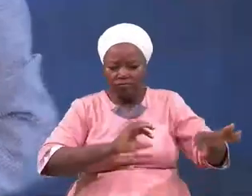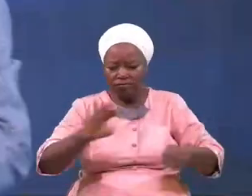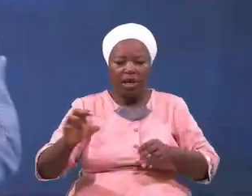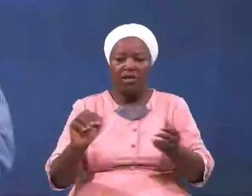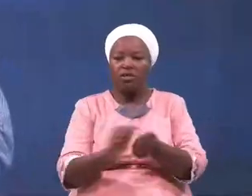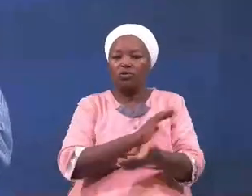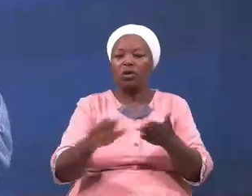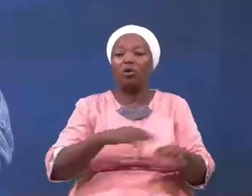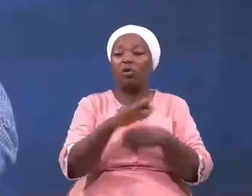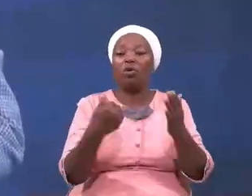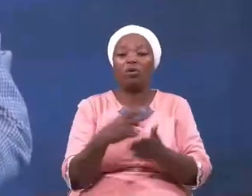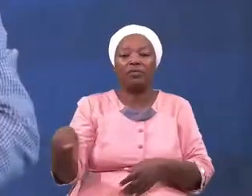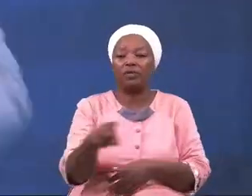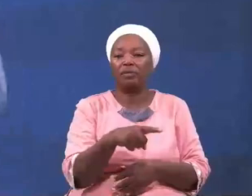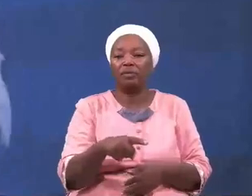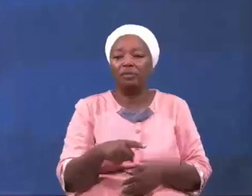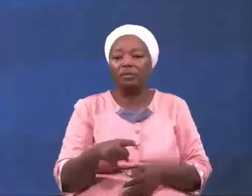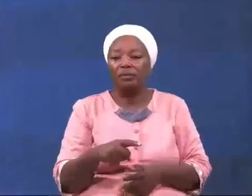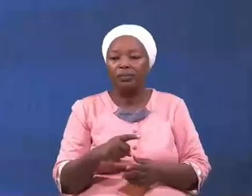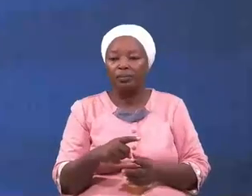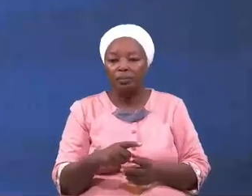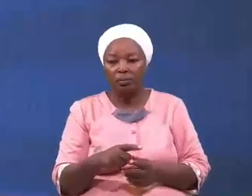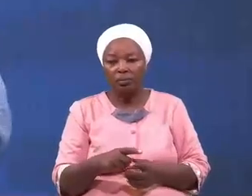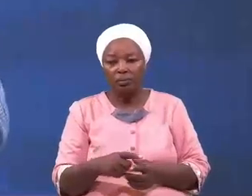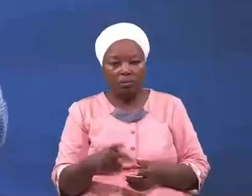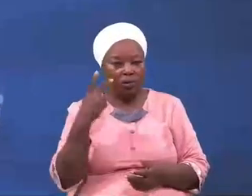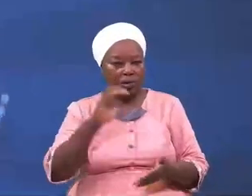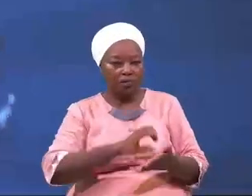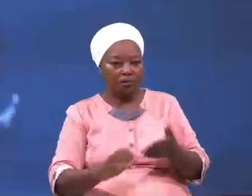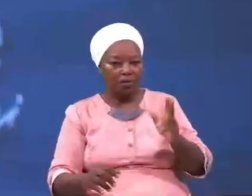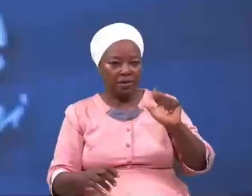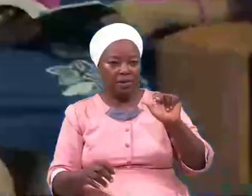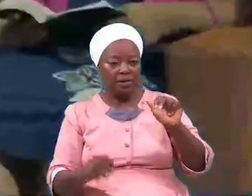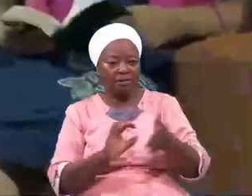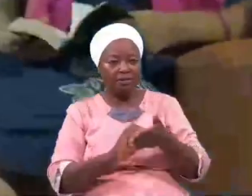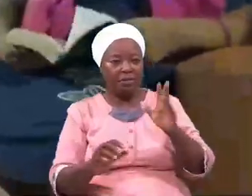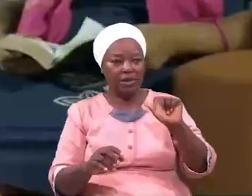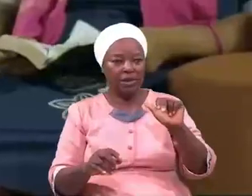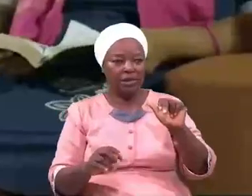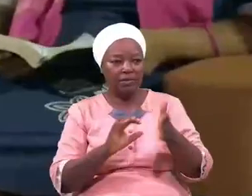nous devons ramasser tous les dieux du monde et les jeter. Le verset 13.